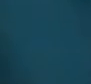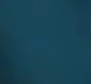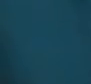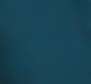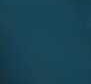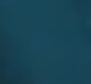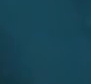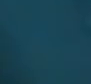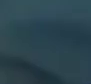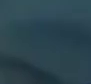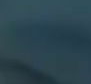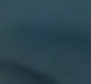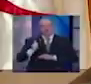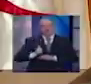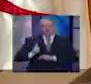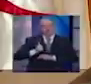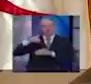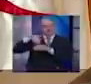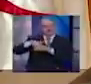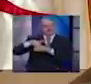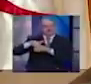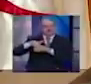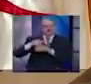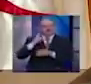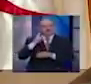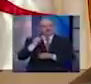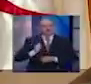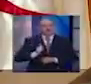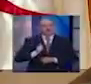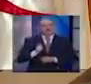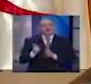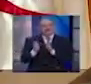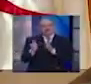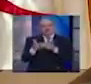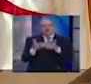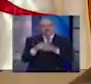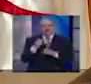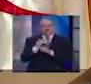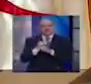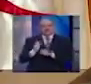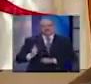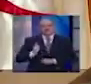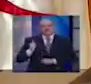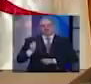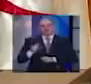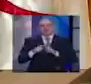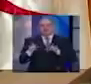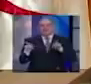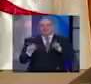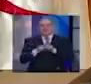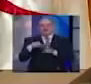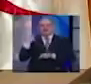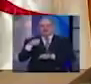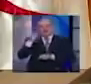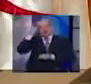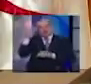d'être, Yannick, il pense, il peut faire un quota. Je dois pas dépasser 28 ou la 25 milliards de dollars. L'économie ne marche